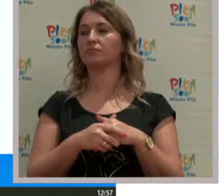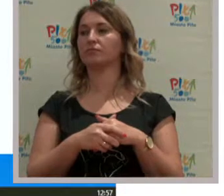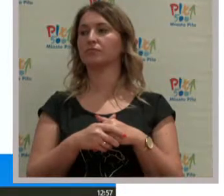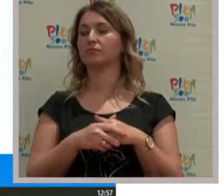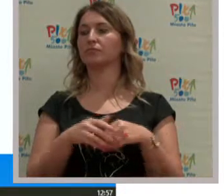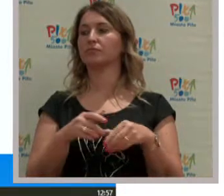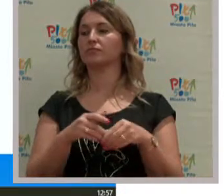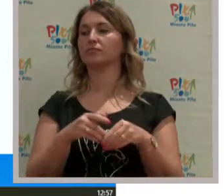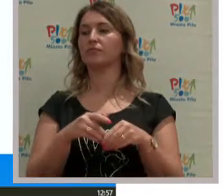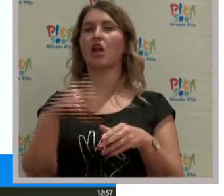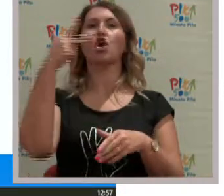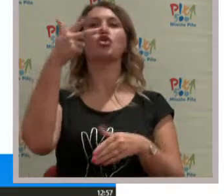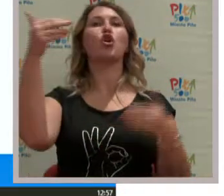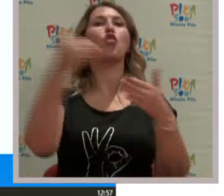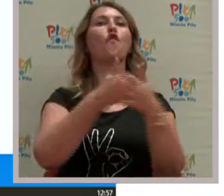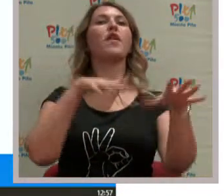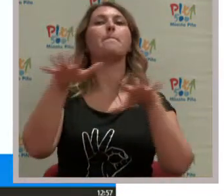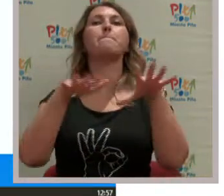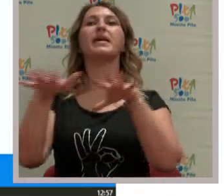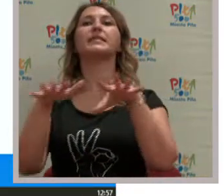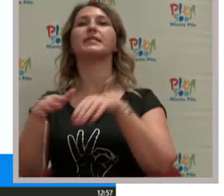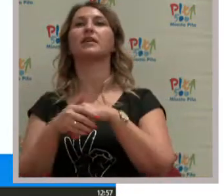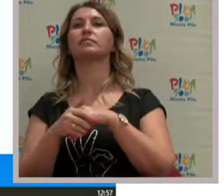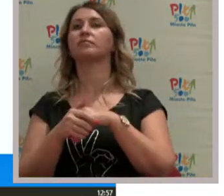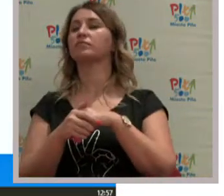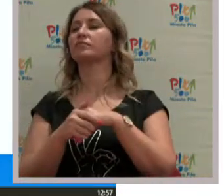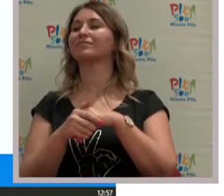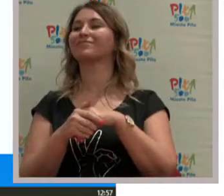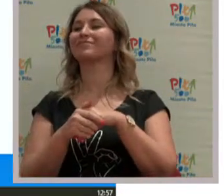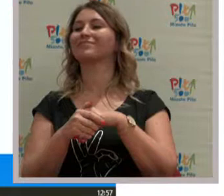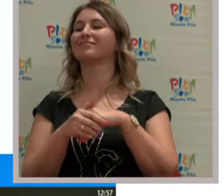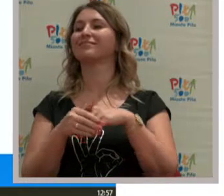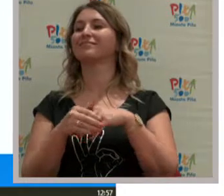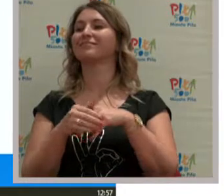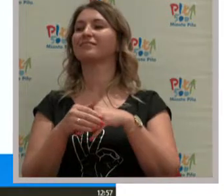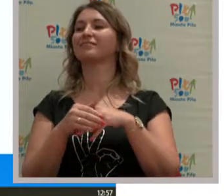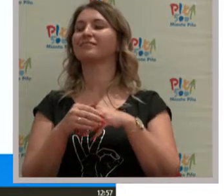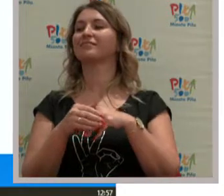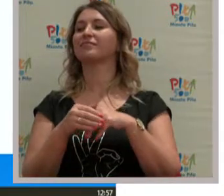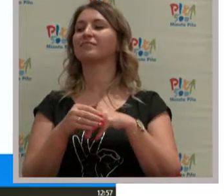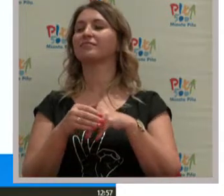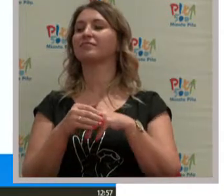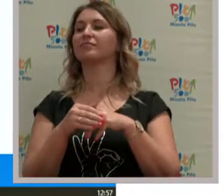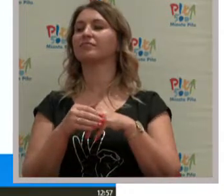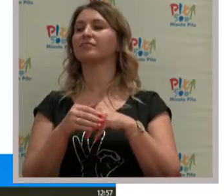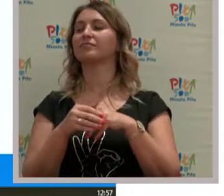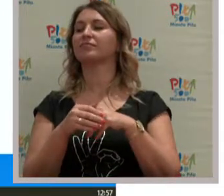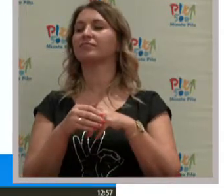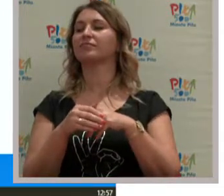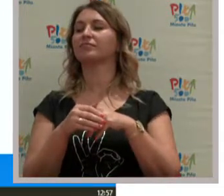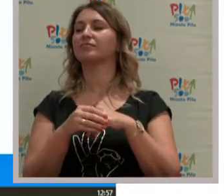o tak, trzy nowe lokalizacje, które muszą uzupełnić przestrzeń,